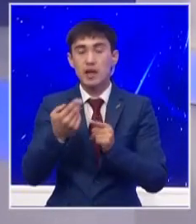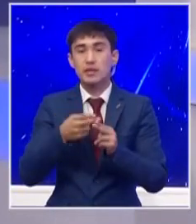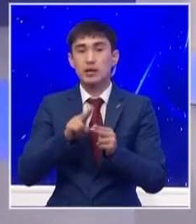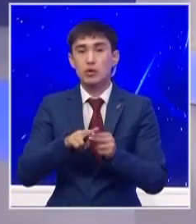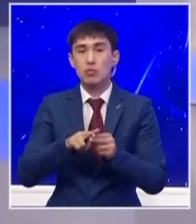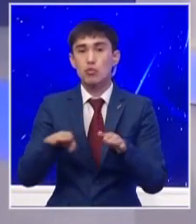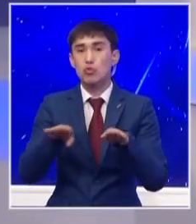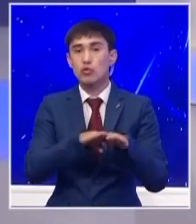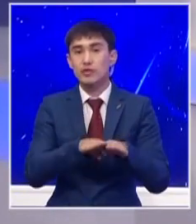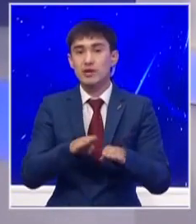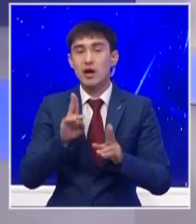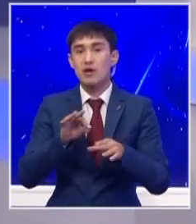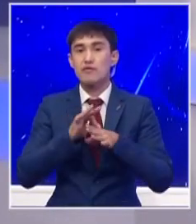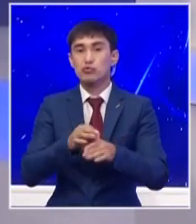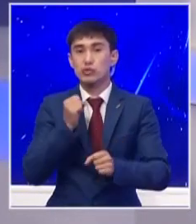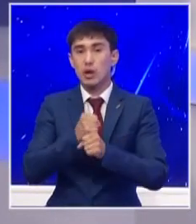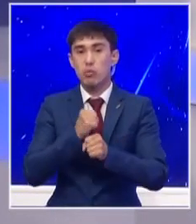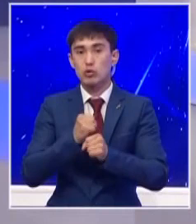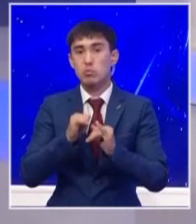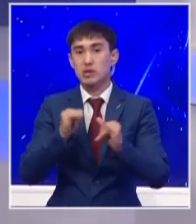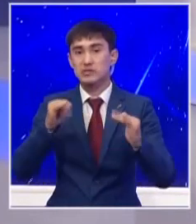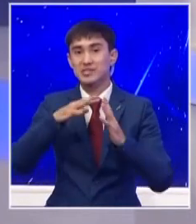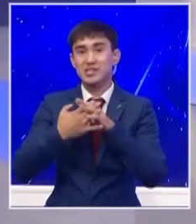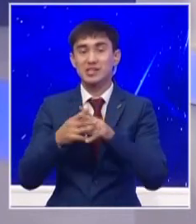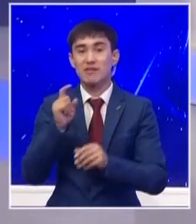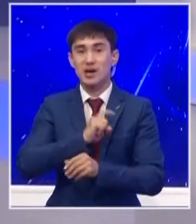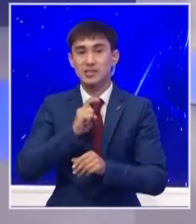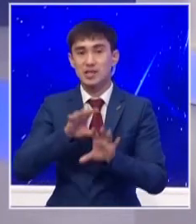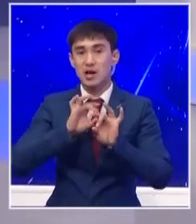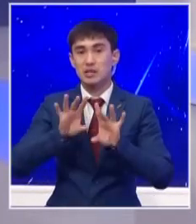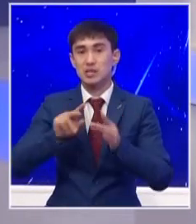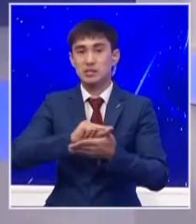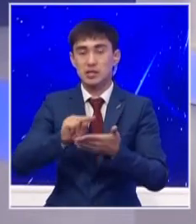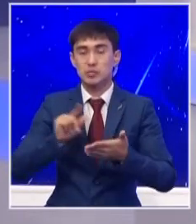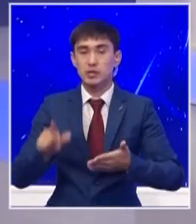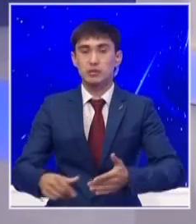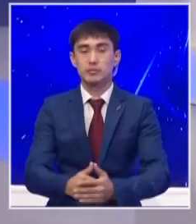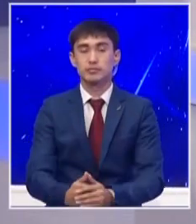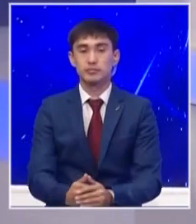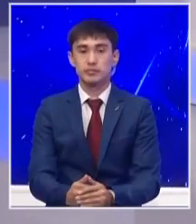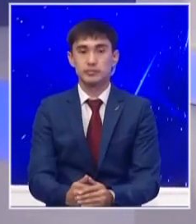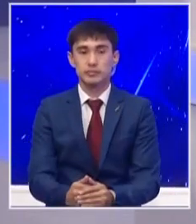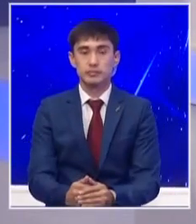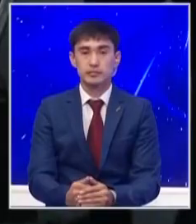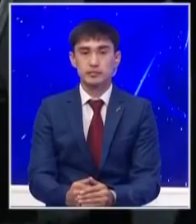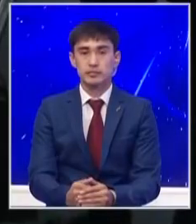На каком уровне и как ведутся работы по развитию сельского хозяйства, расскажет наш корреспондент.